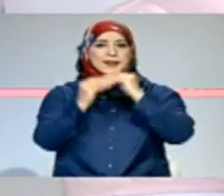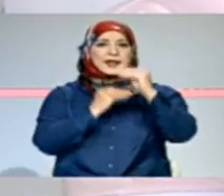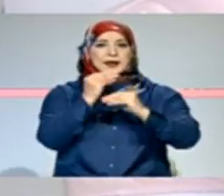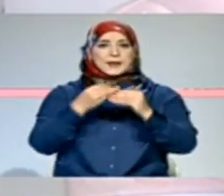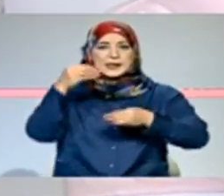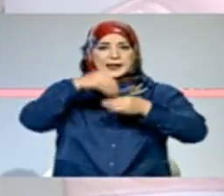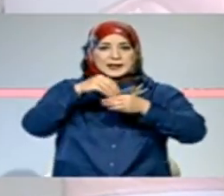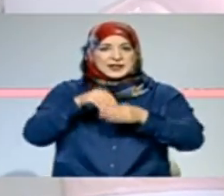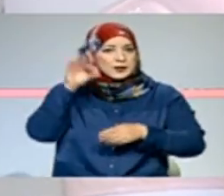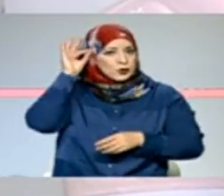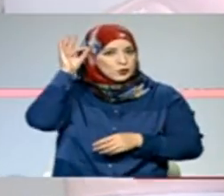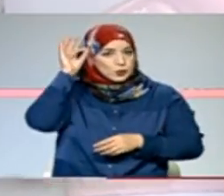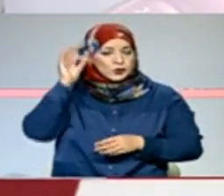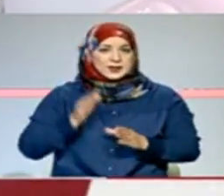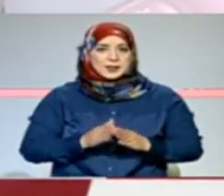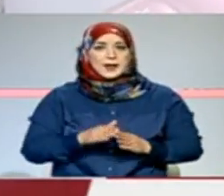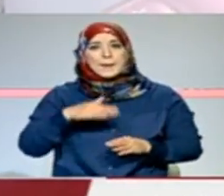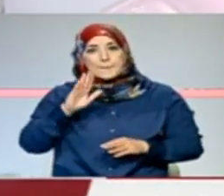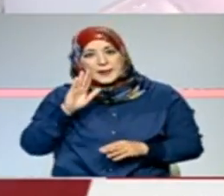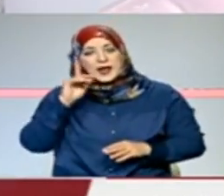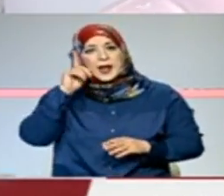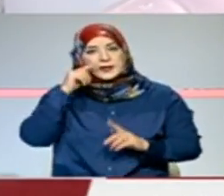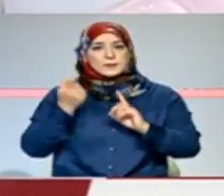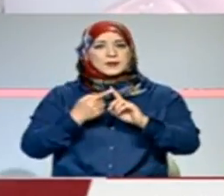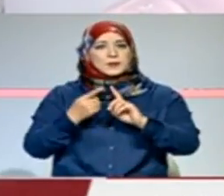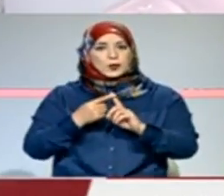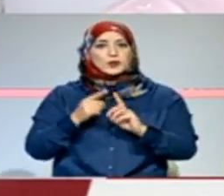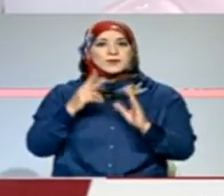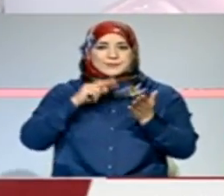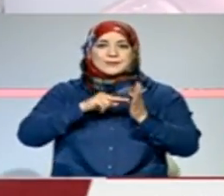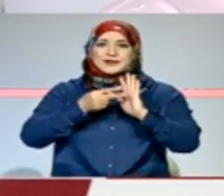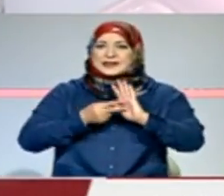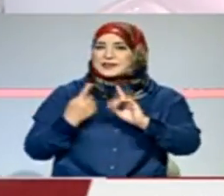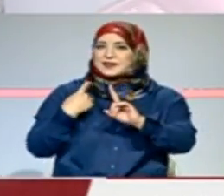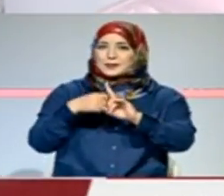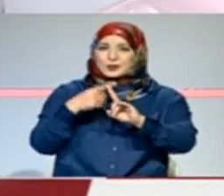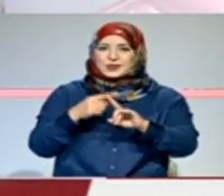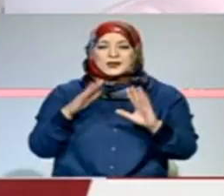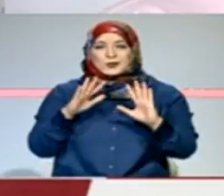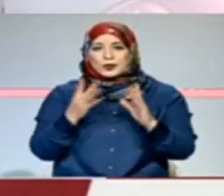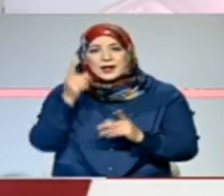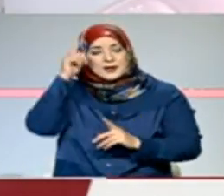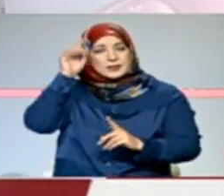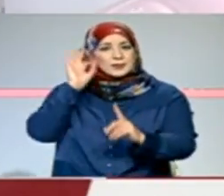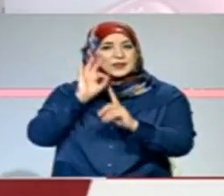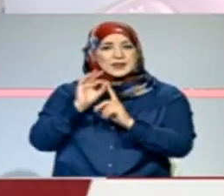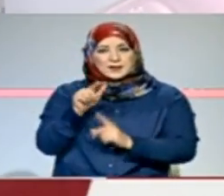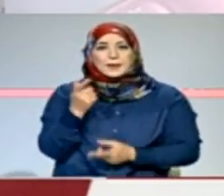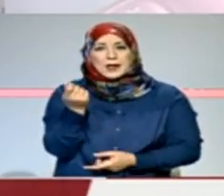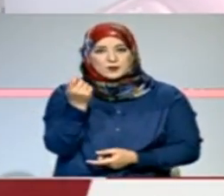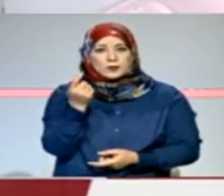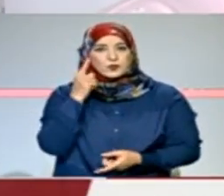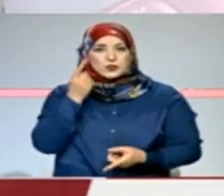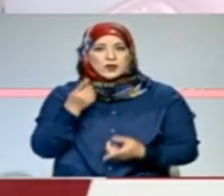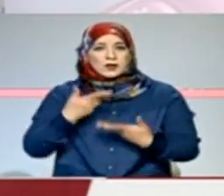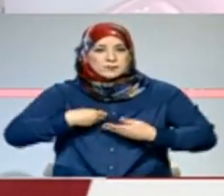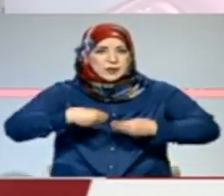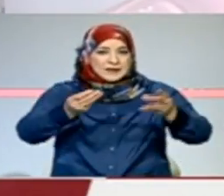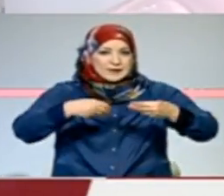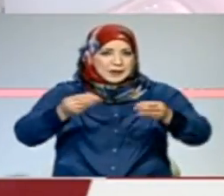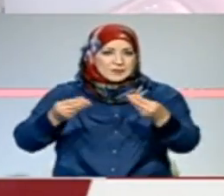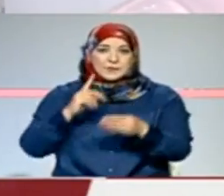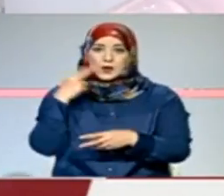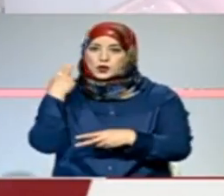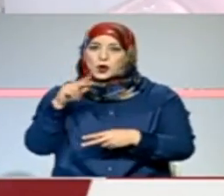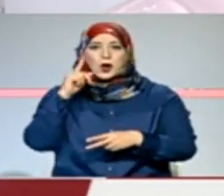وسد بعض الحاجات نتاعنا، أما لازم زاد نستعملوه بطريقة جيدة، معناتها مش خاطر فما فلوس هذه متوفرة باش نستعملوه كما